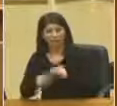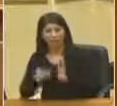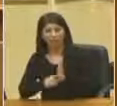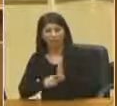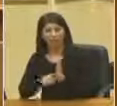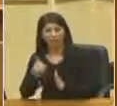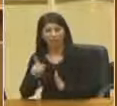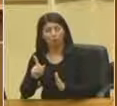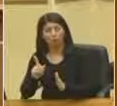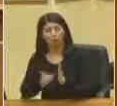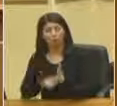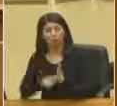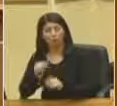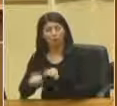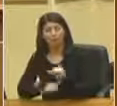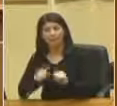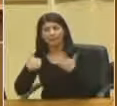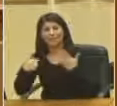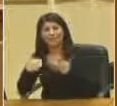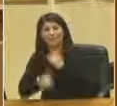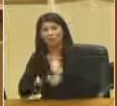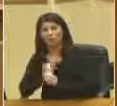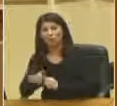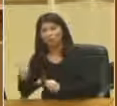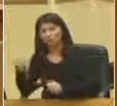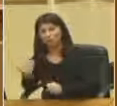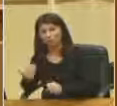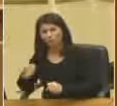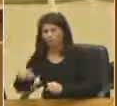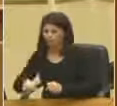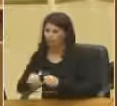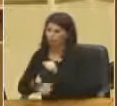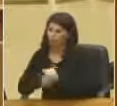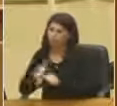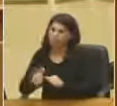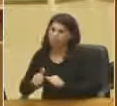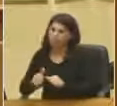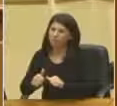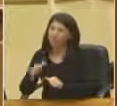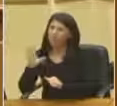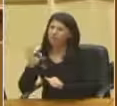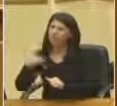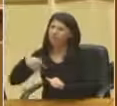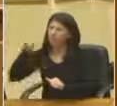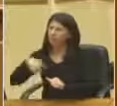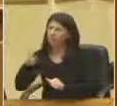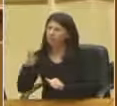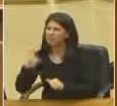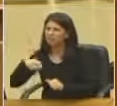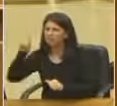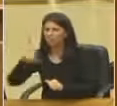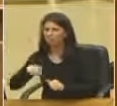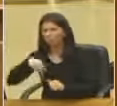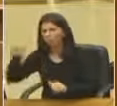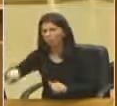να αλλάζει 6 χρόνια πριν. Εδώ αλλάζει πόσο, 50 μέρες, 40, ο καθένας ό,τι